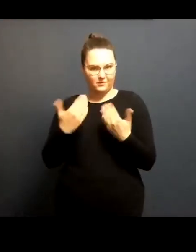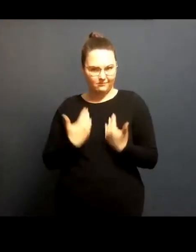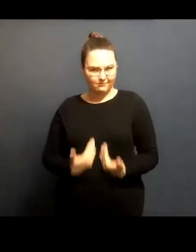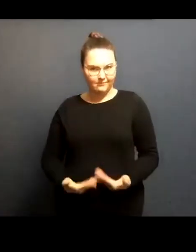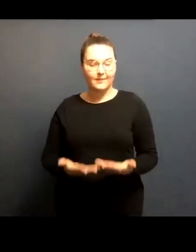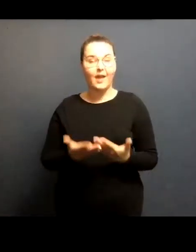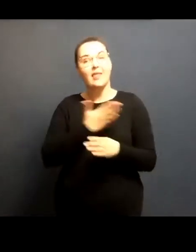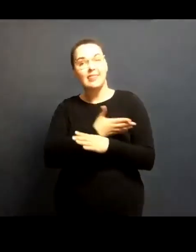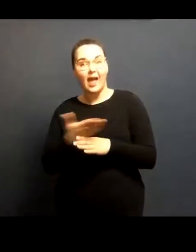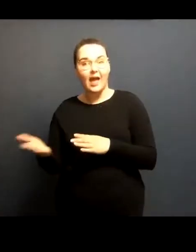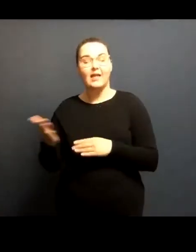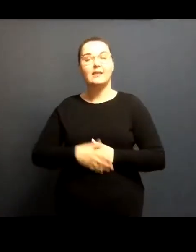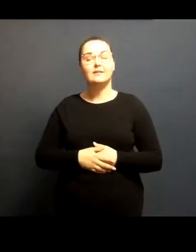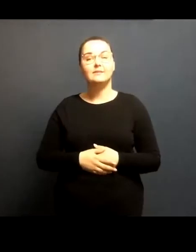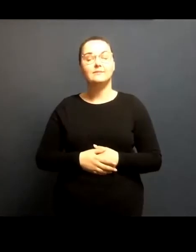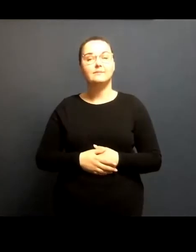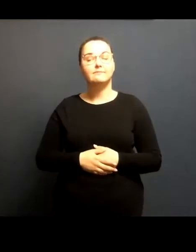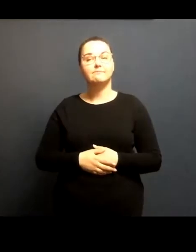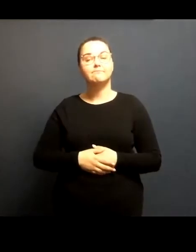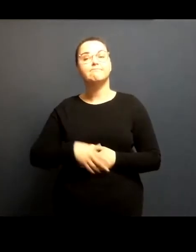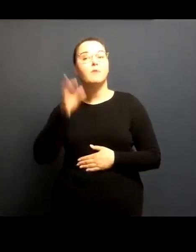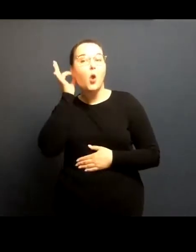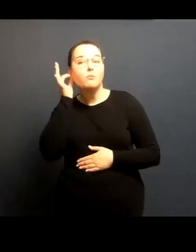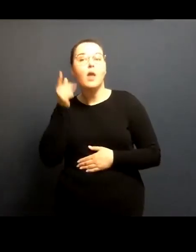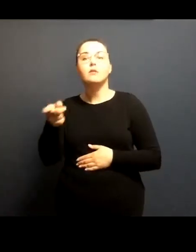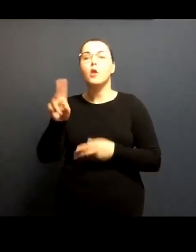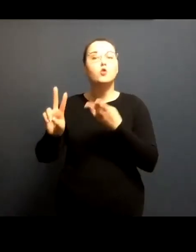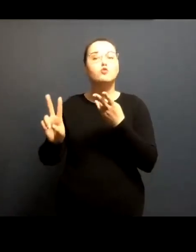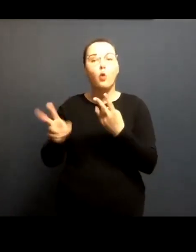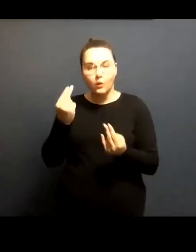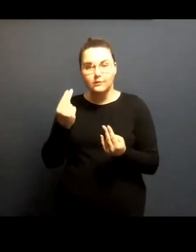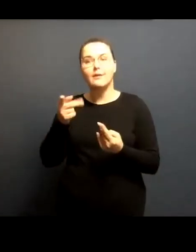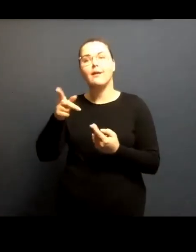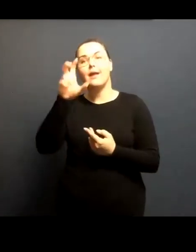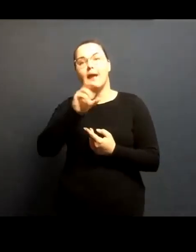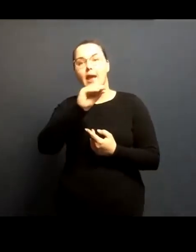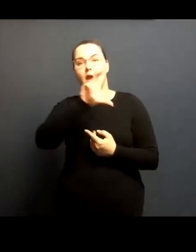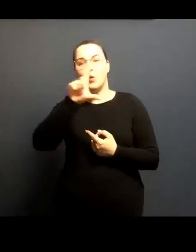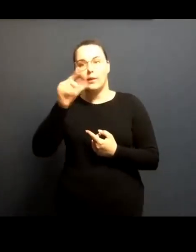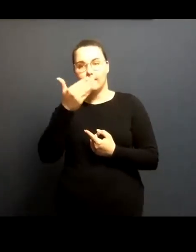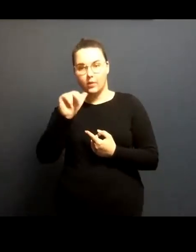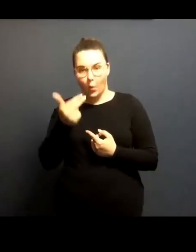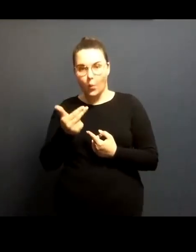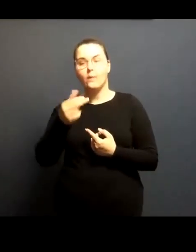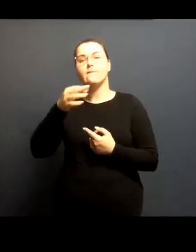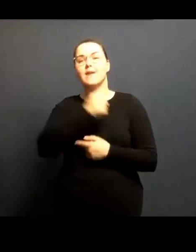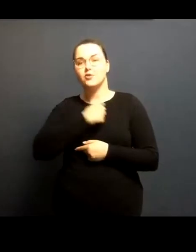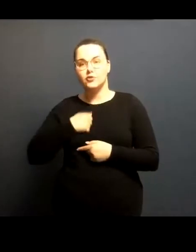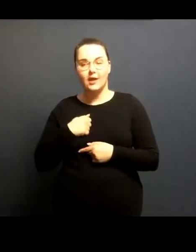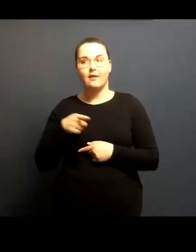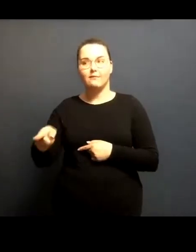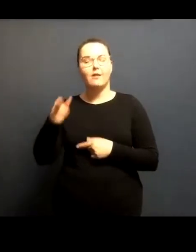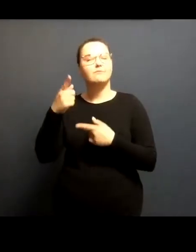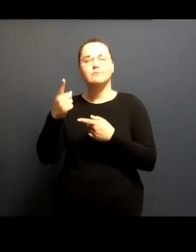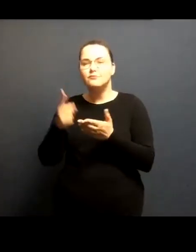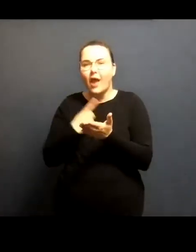słuchamy kobiet z Chełmna, z Warszawy. Wstyd to jest coś, co towarzyszy bardzo często wypowiedziom na